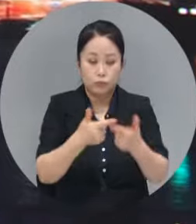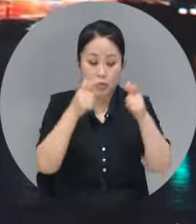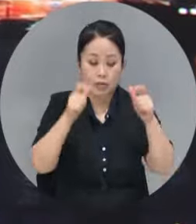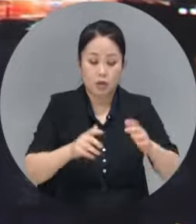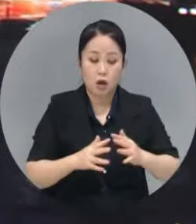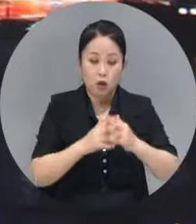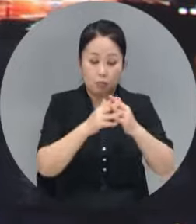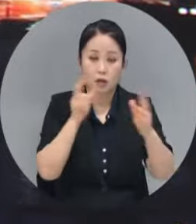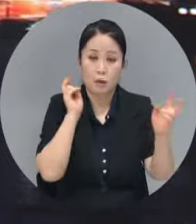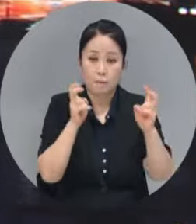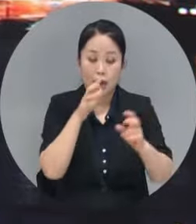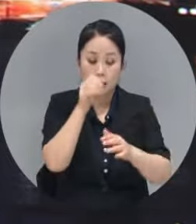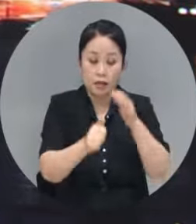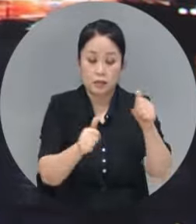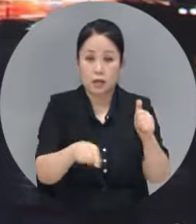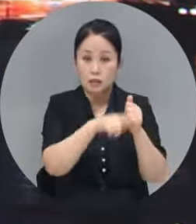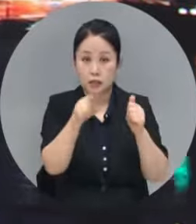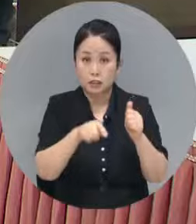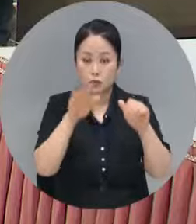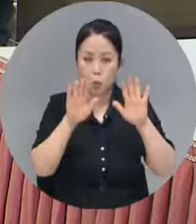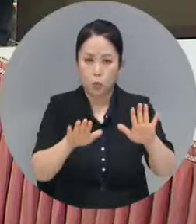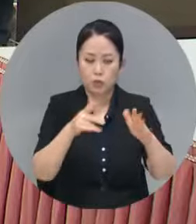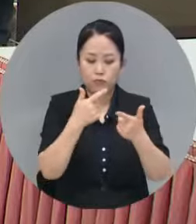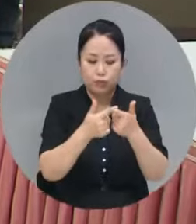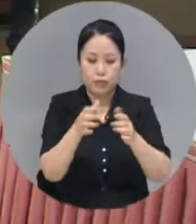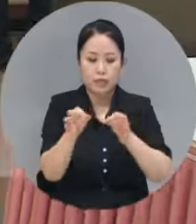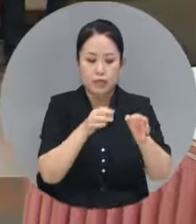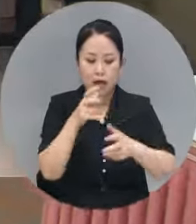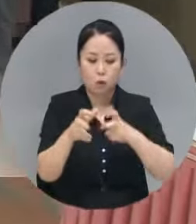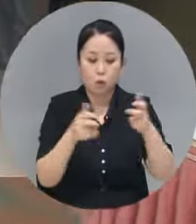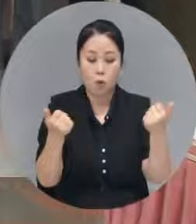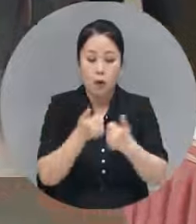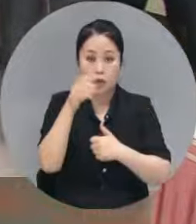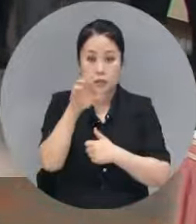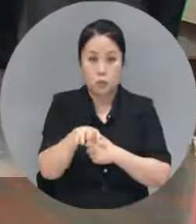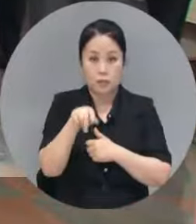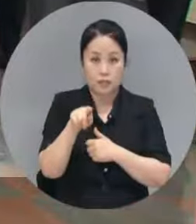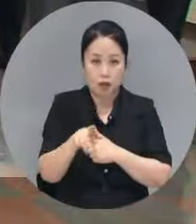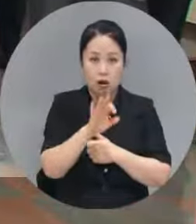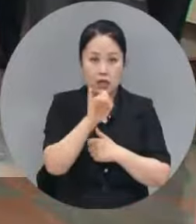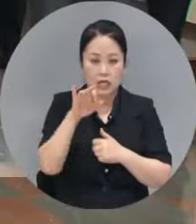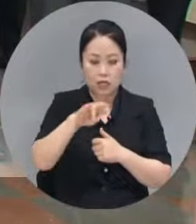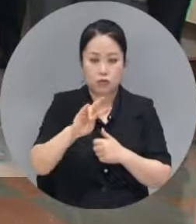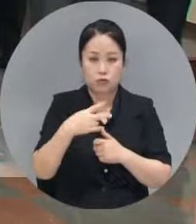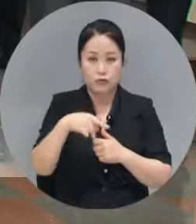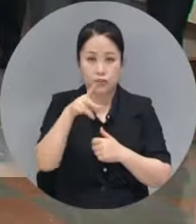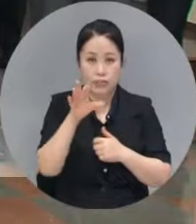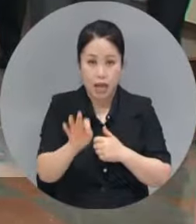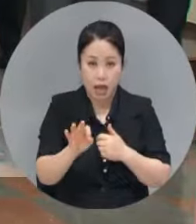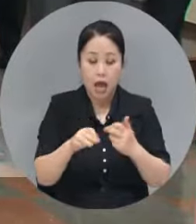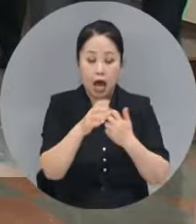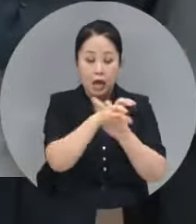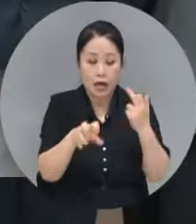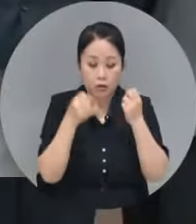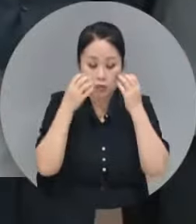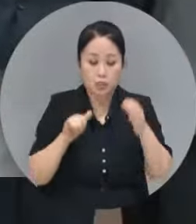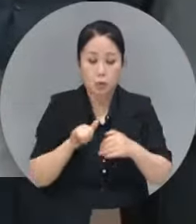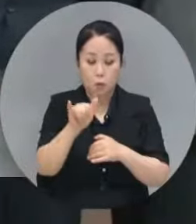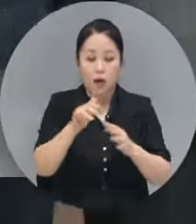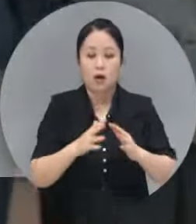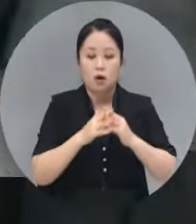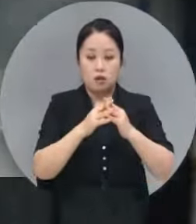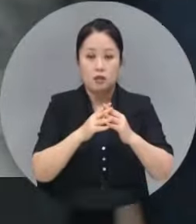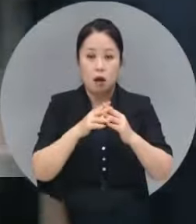부산 지역 건설업계 대표들은 오늘 부산상공회의소에서 이윤상 가덕도 신공항 건설공단 이사장을 초청해 간담회를